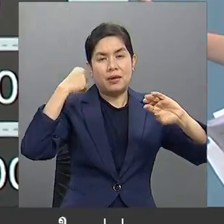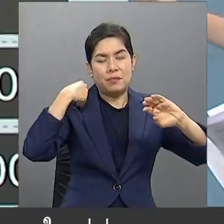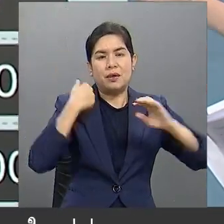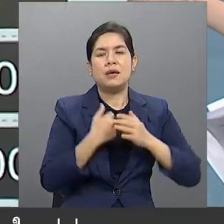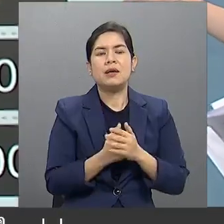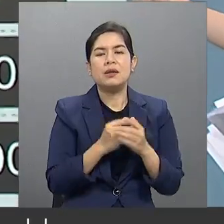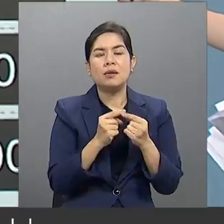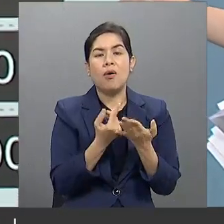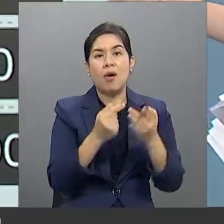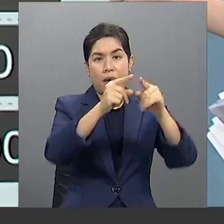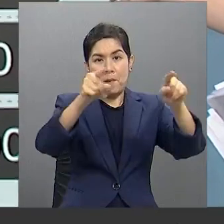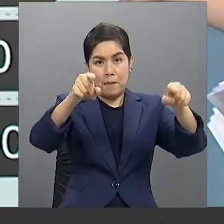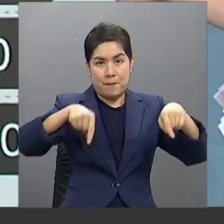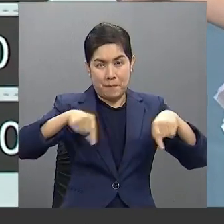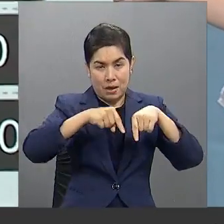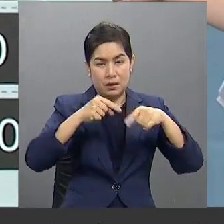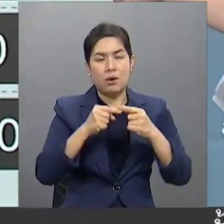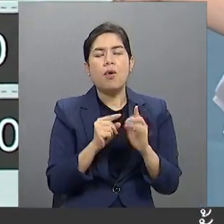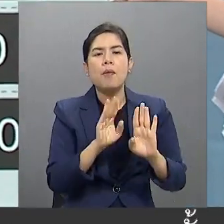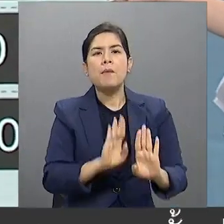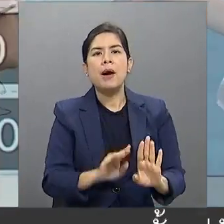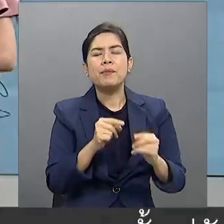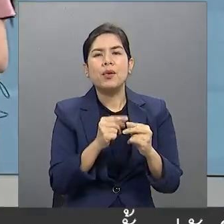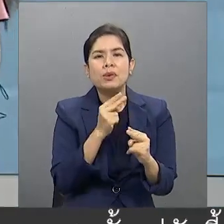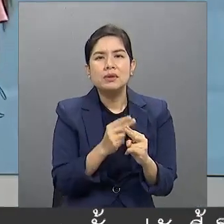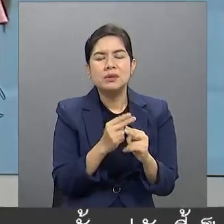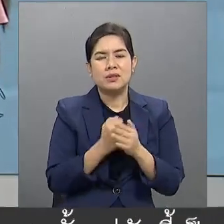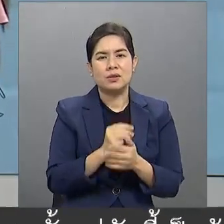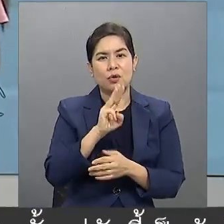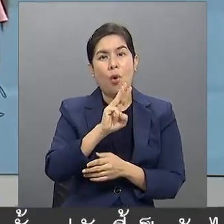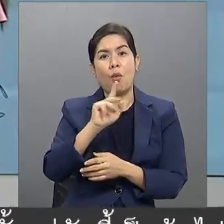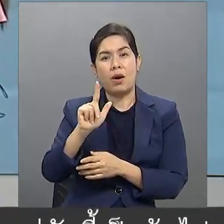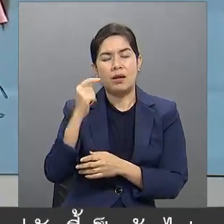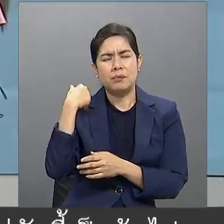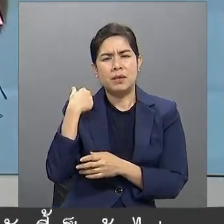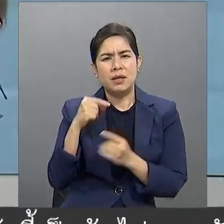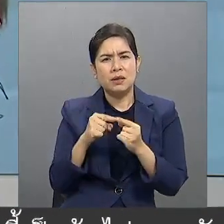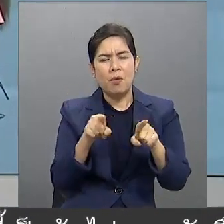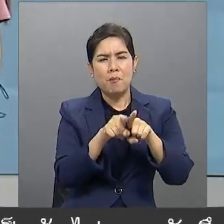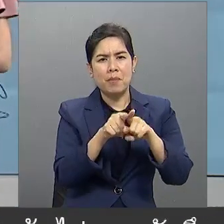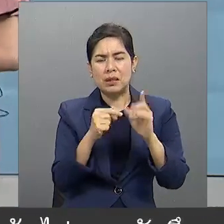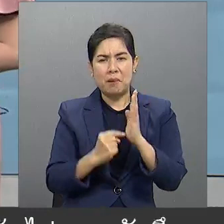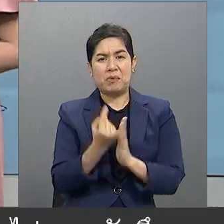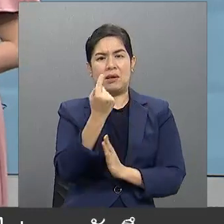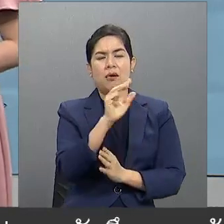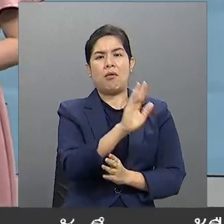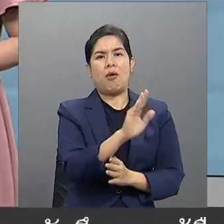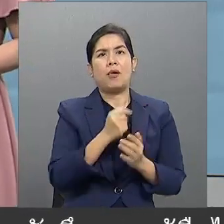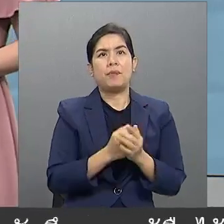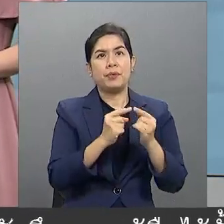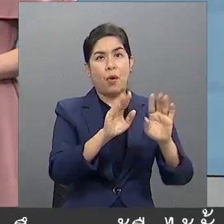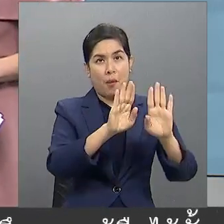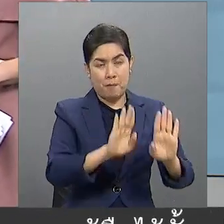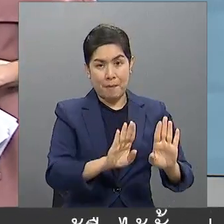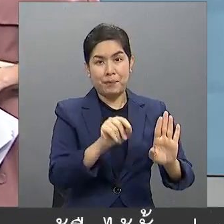ออกมาเป็นในรูปแบบของwalletคล้ายๆกับเมื่อวานนี้นะคะถือว่าน่าจะเป็นครั้งแรกนะที่ออกมาเป็น walletสอมอนะคะ